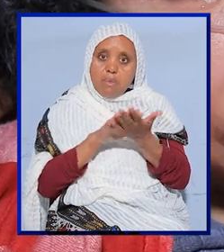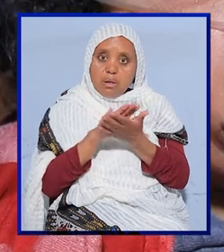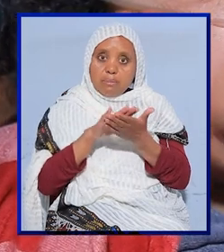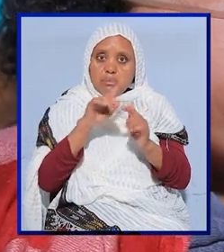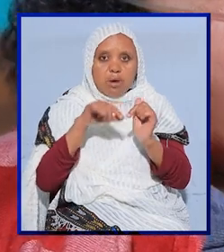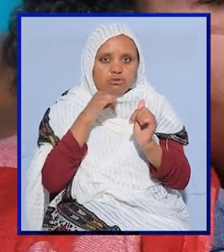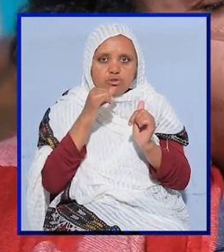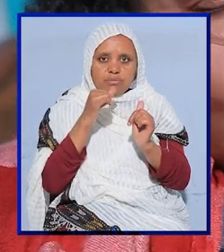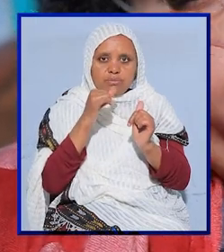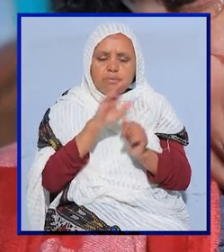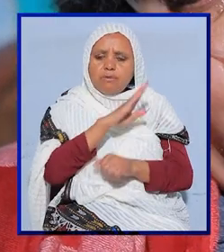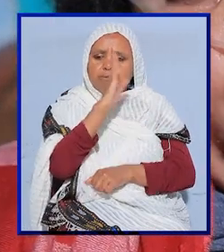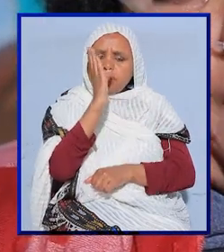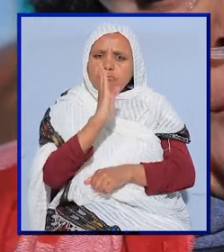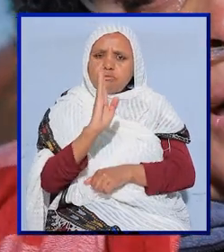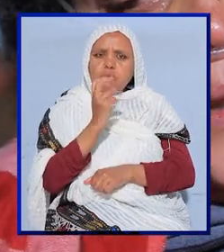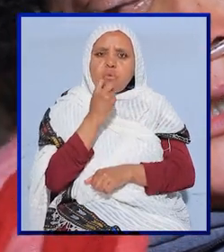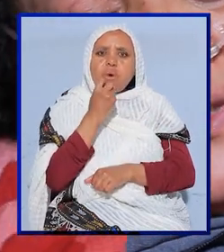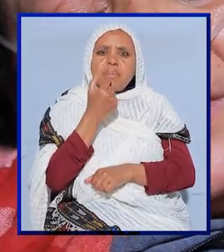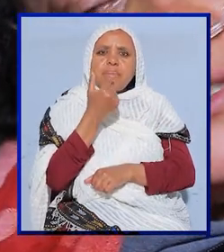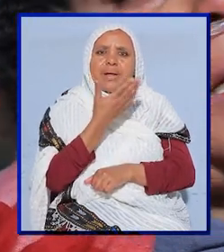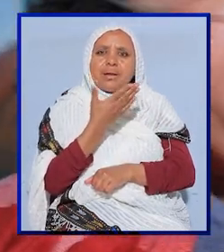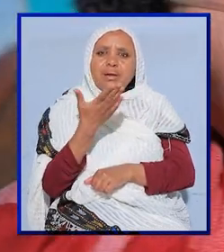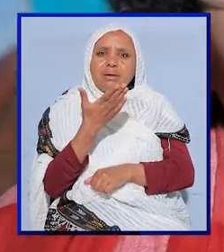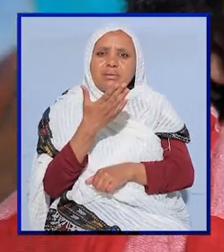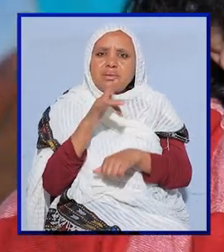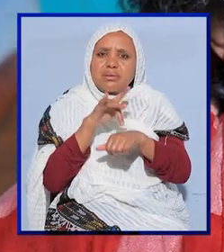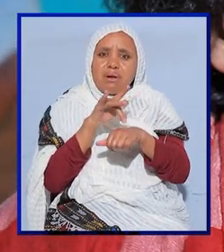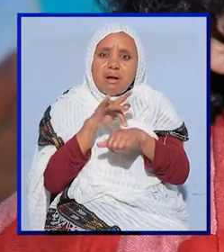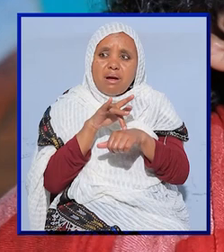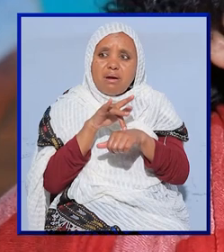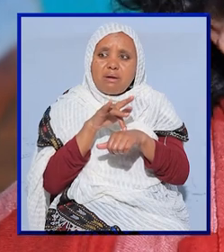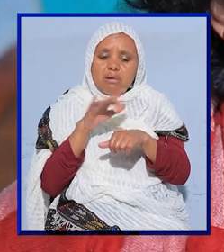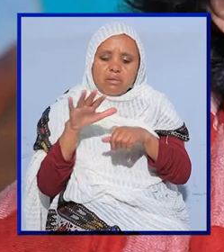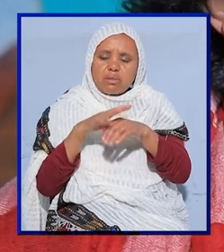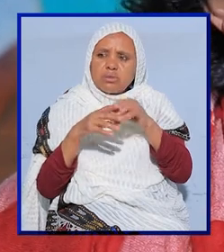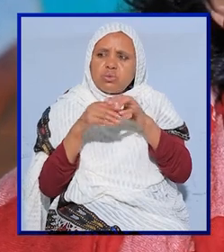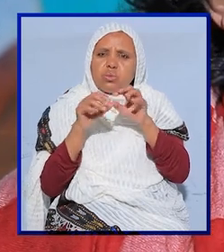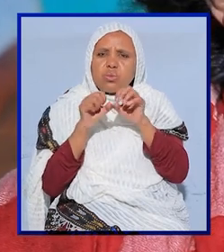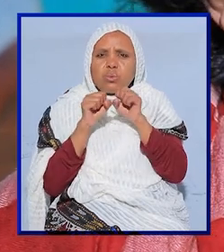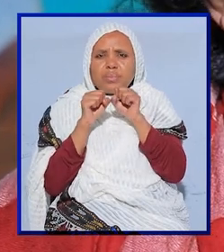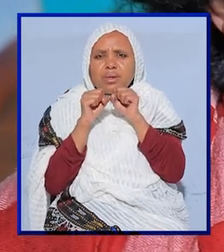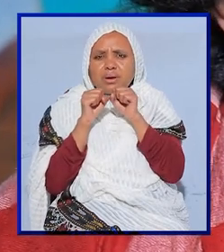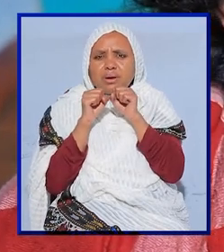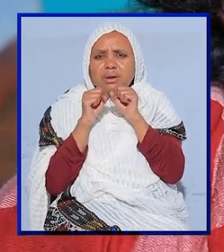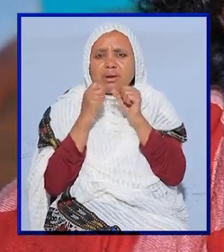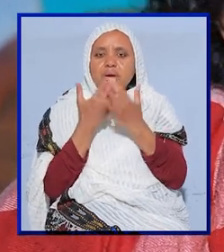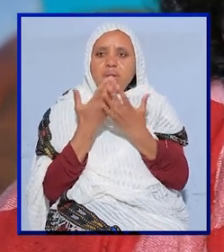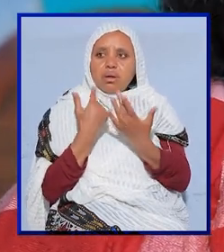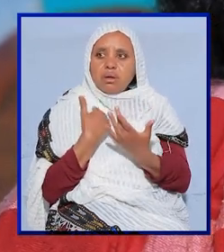በቃ በፍጹም በቃ ውሃ የሚባል በተለይ ድስት ስለ ይሄ እጅ ሁሉ እንደዚህ ኩምትር ነው ነገር